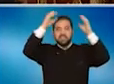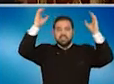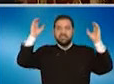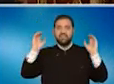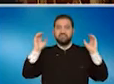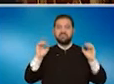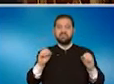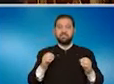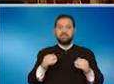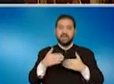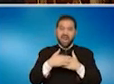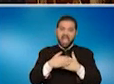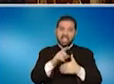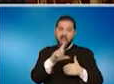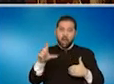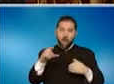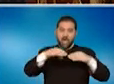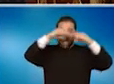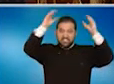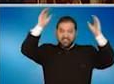Concret, în fața lor